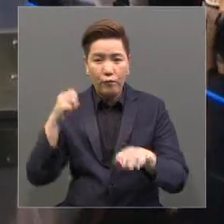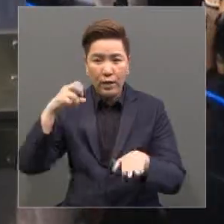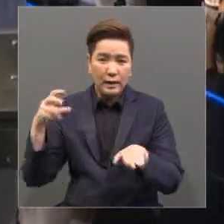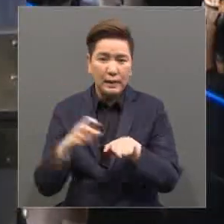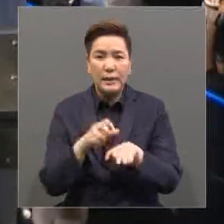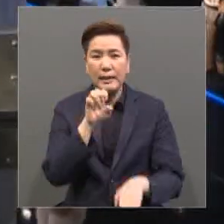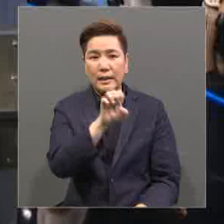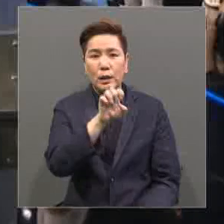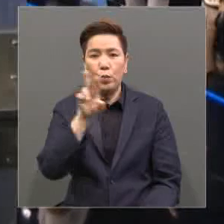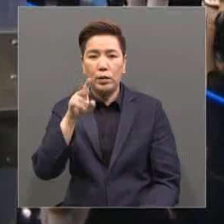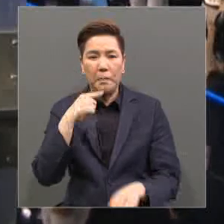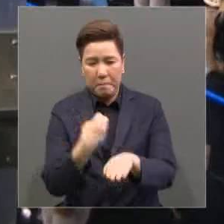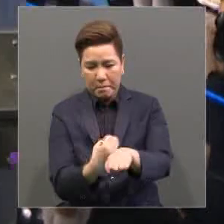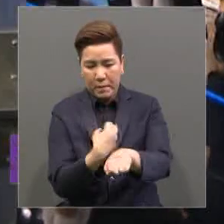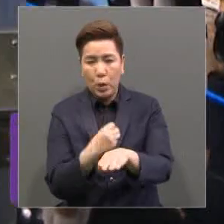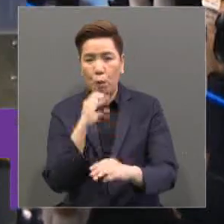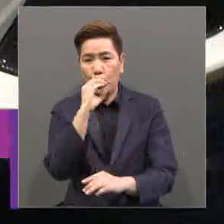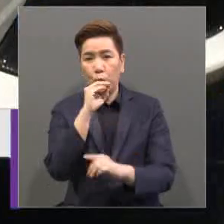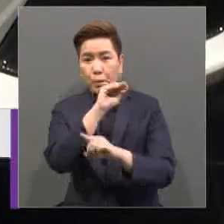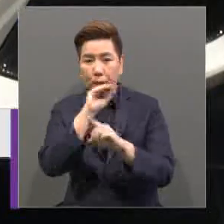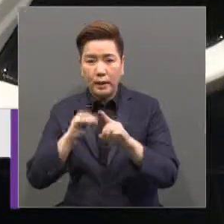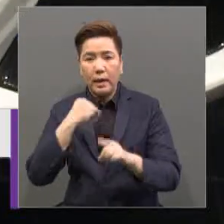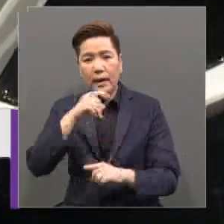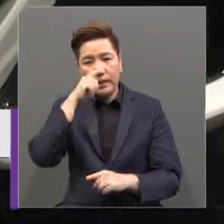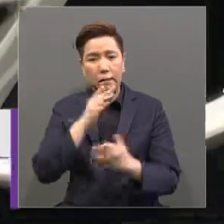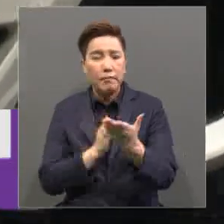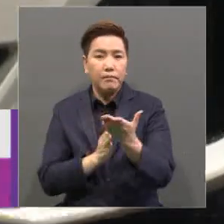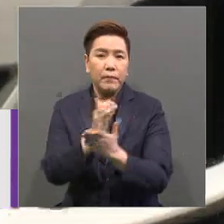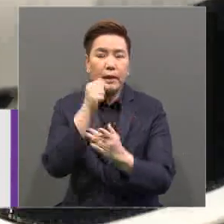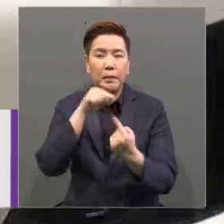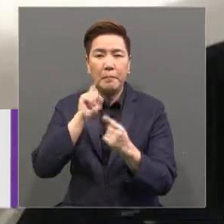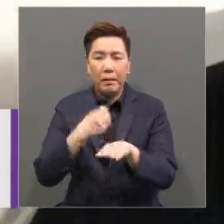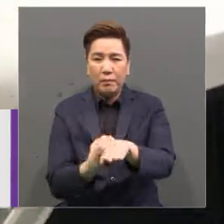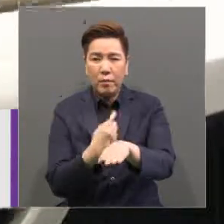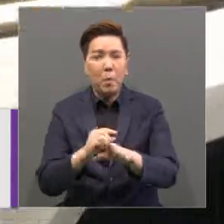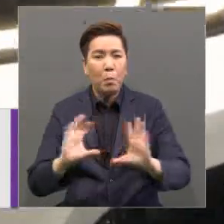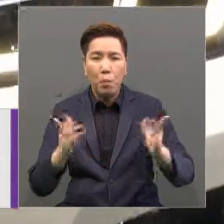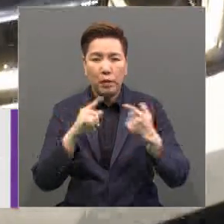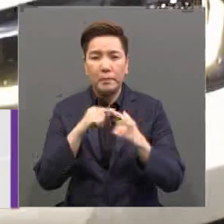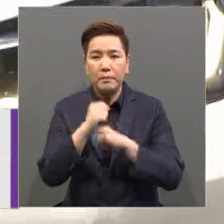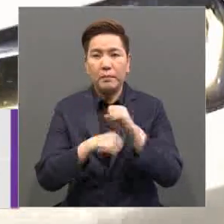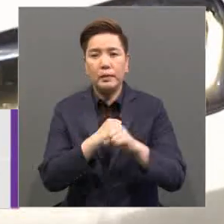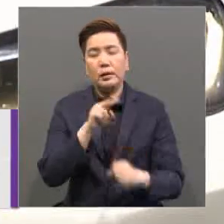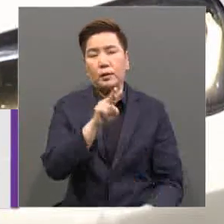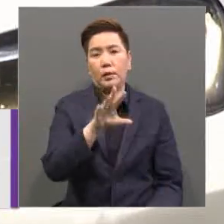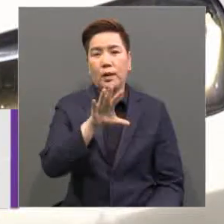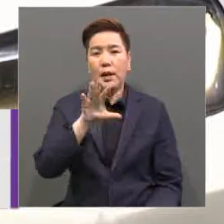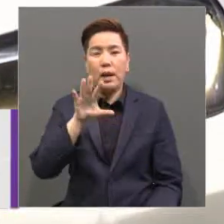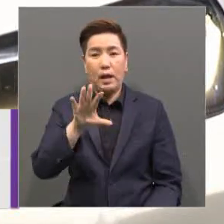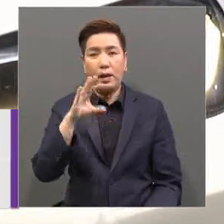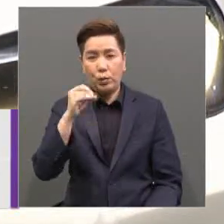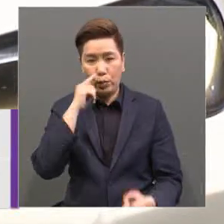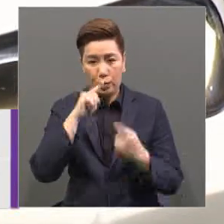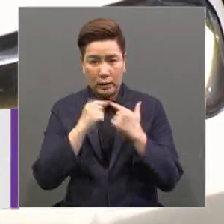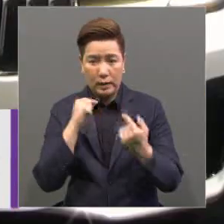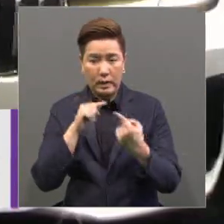ไฟฟ้าหรือ EVที่ปล่อยมลพิษเป็นศูนย์เพื่อให้ไทยบรรลุเป้าหมายการเป็นกลางทางคาร์บอนในปี 2050และปล่อยก๊าซเรือนกระจก